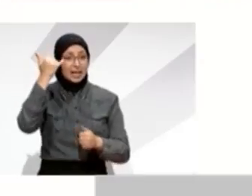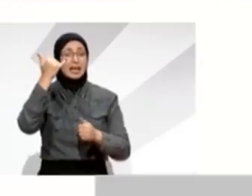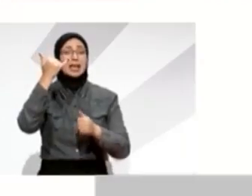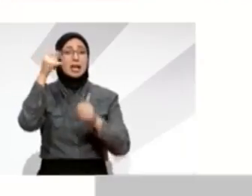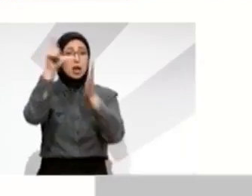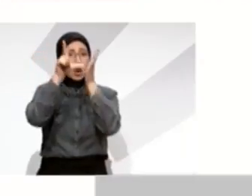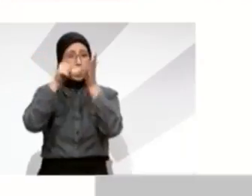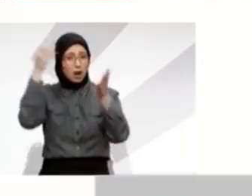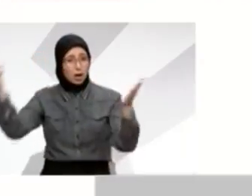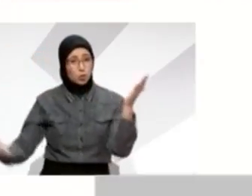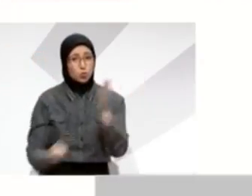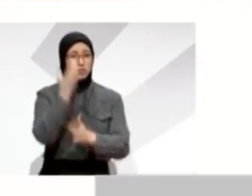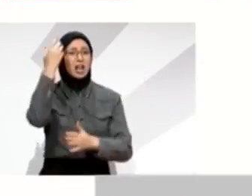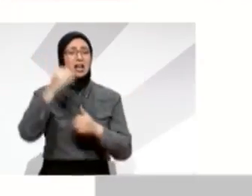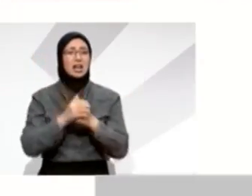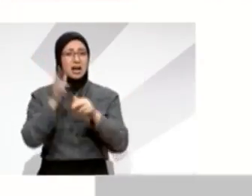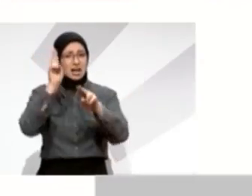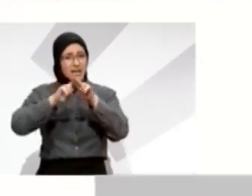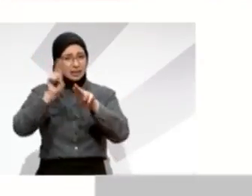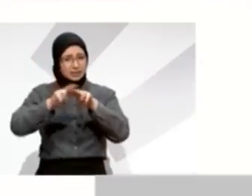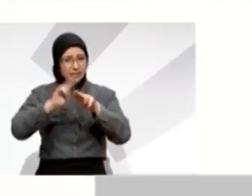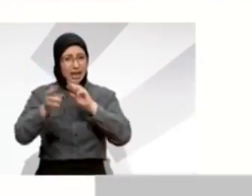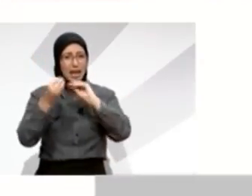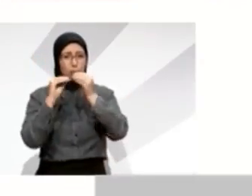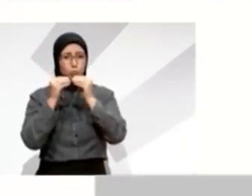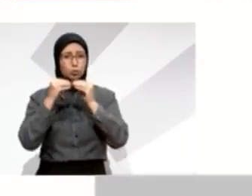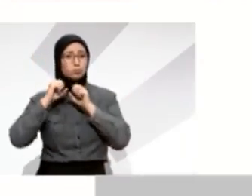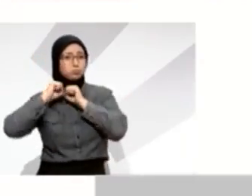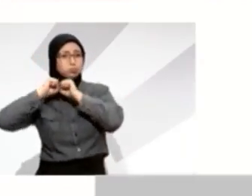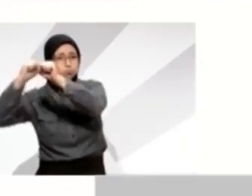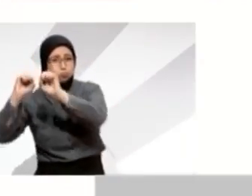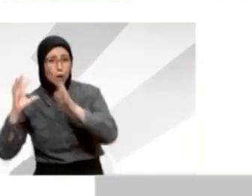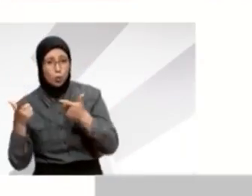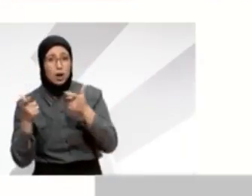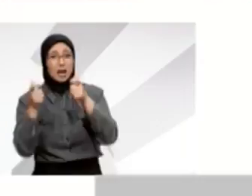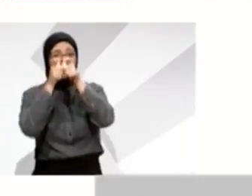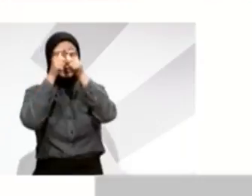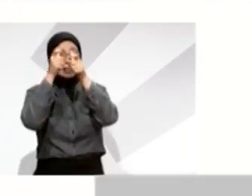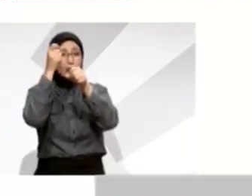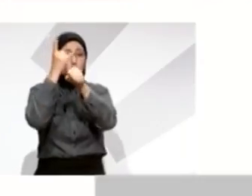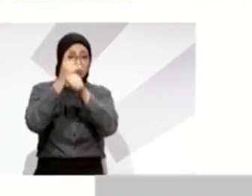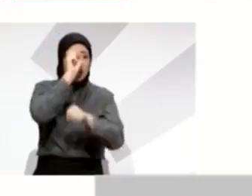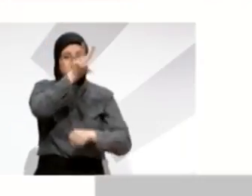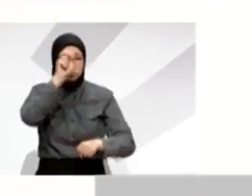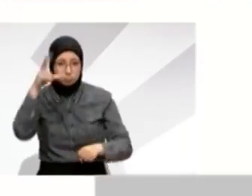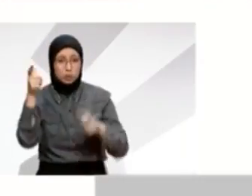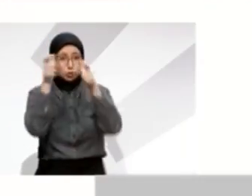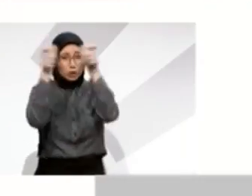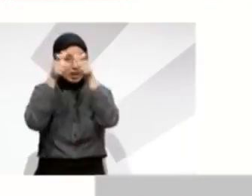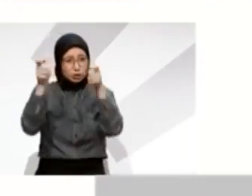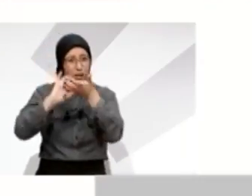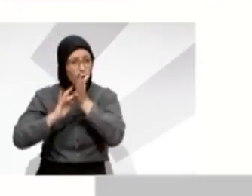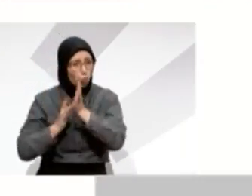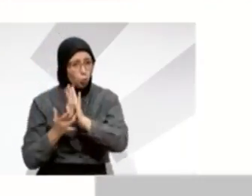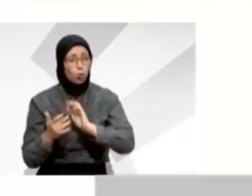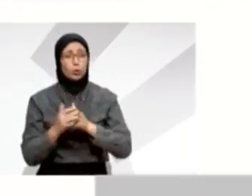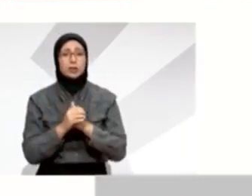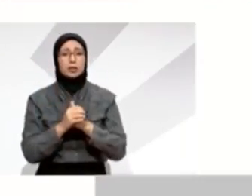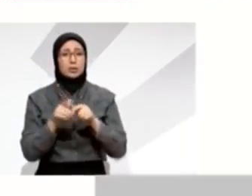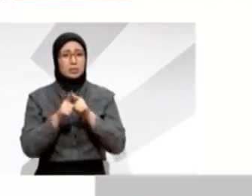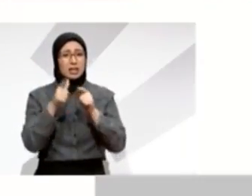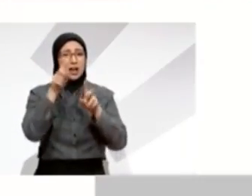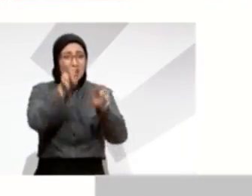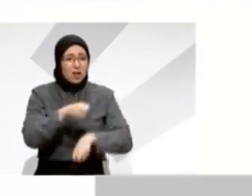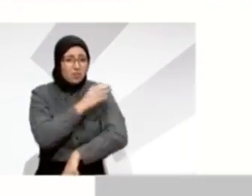لاعاده النظر في مشكل المديونيه المنشات السياحيه والمنشات الصناعيه صغار